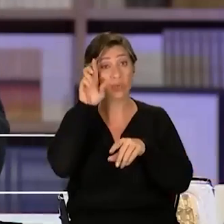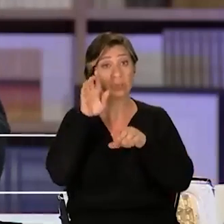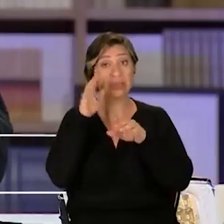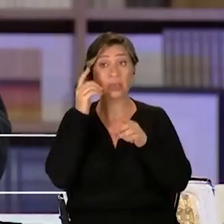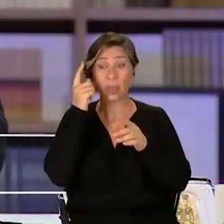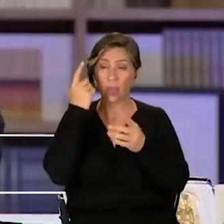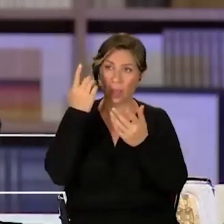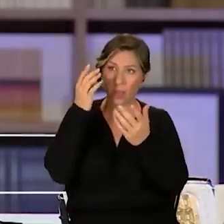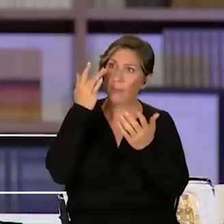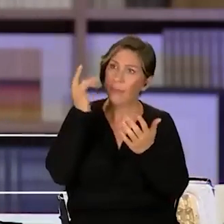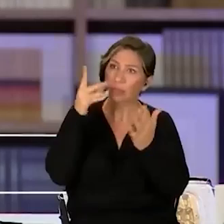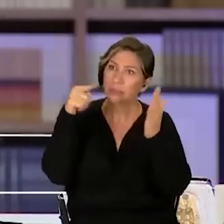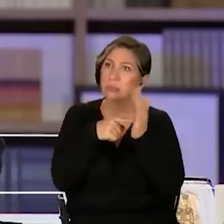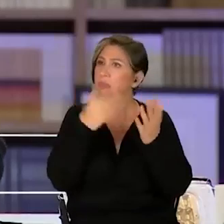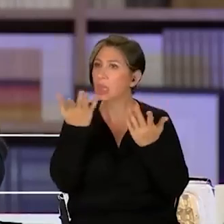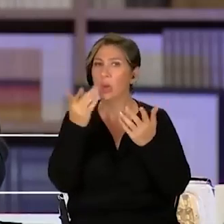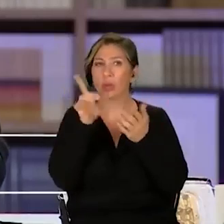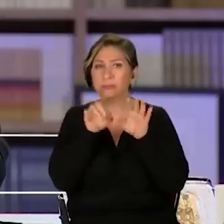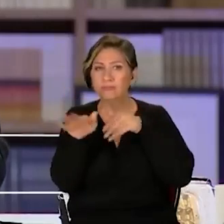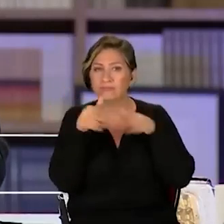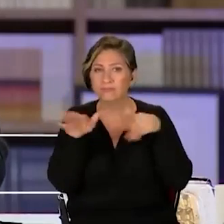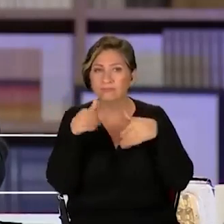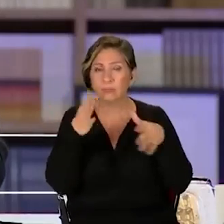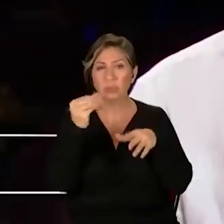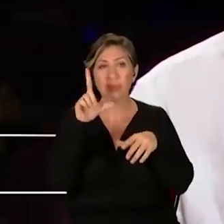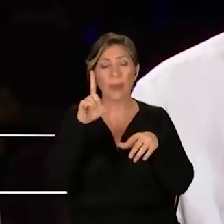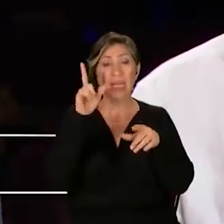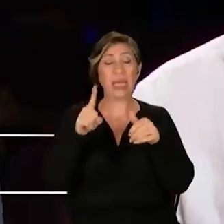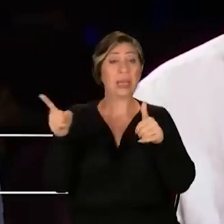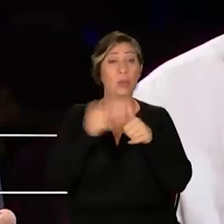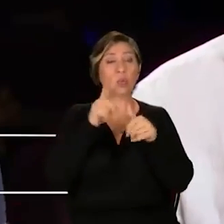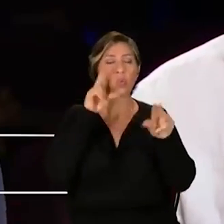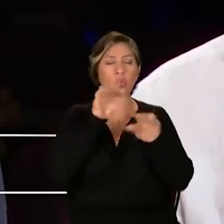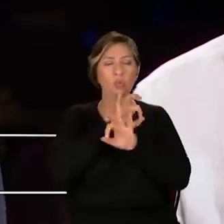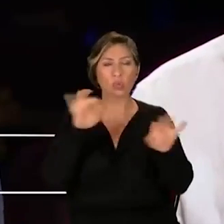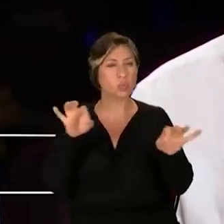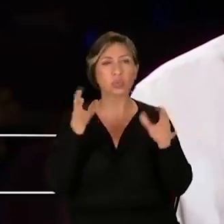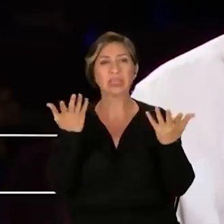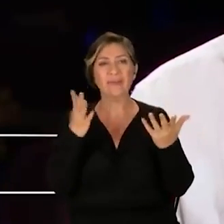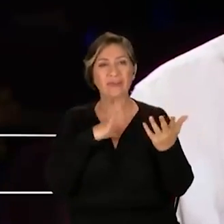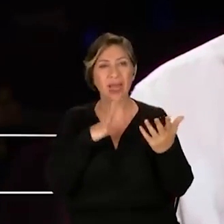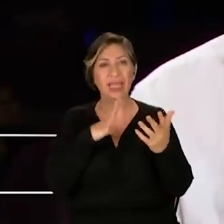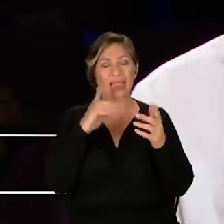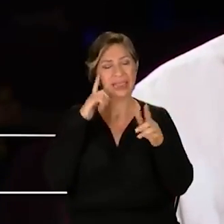tanı konması da öyle kolay değil. Bir sürü şeyin ekarte edilmesi lazım. Çünkü başlı başına uykusuzluk ve onu tetikleyen şeyler de